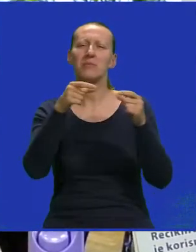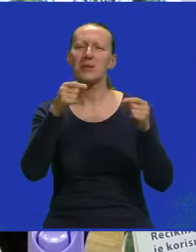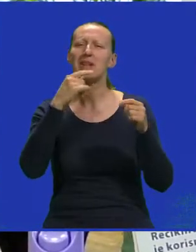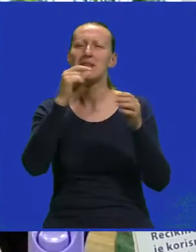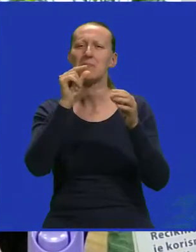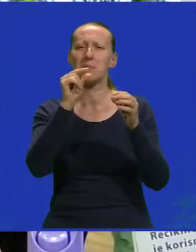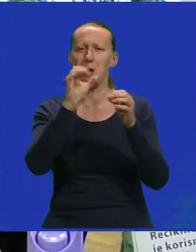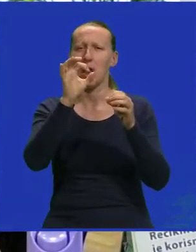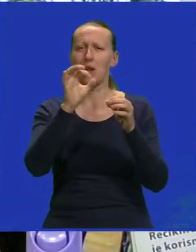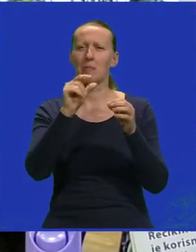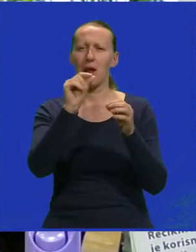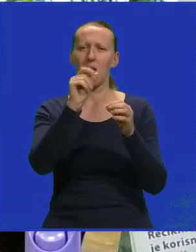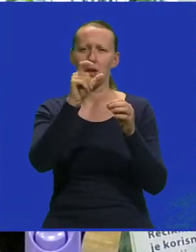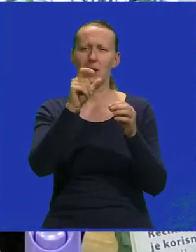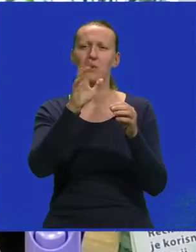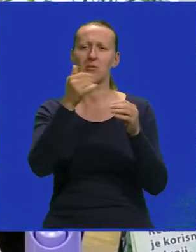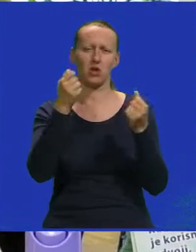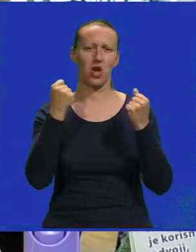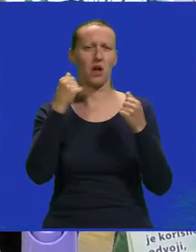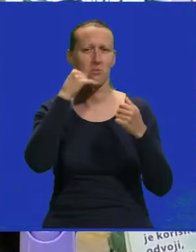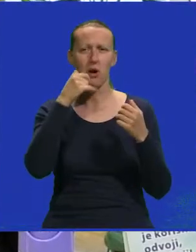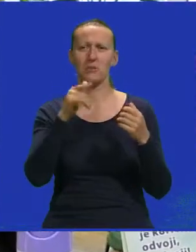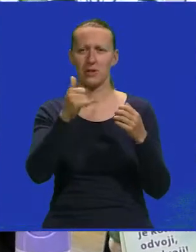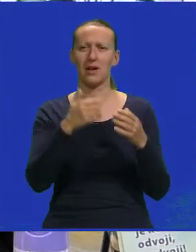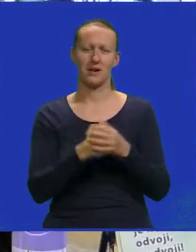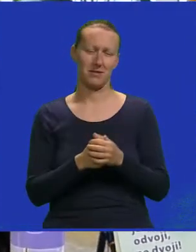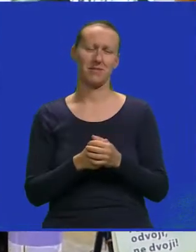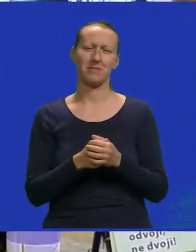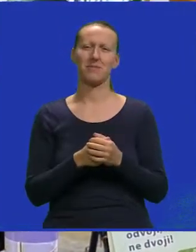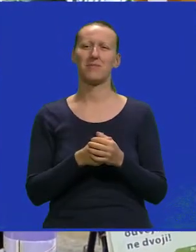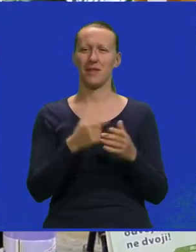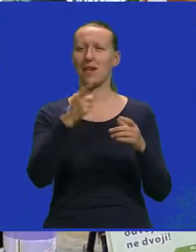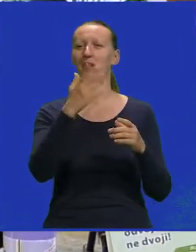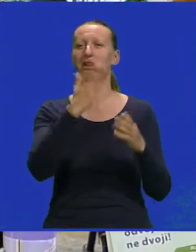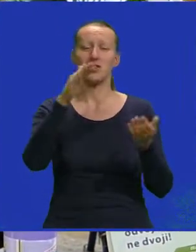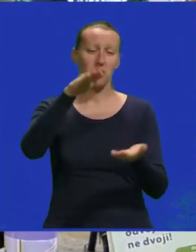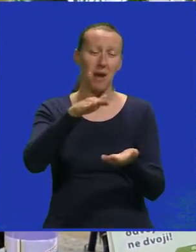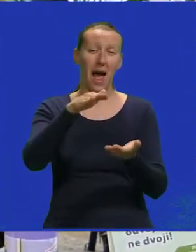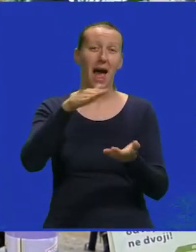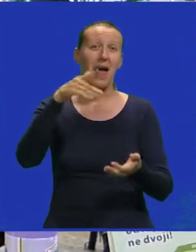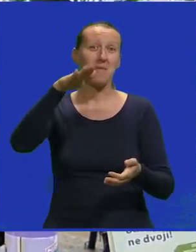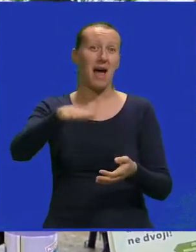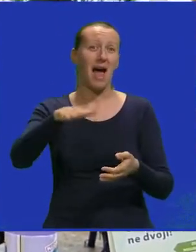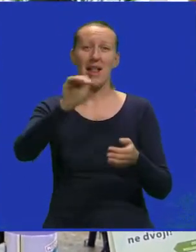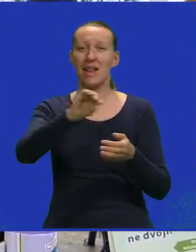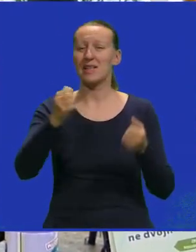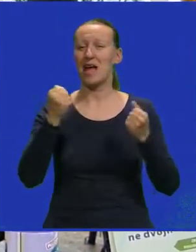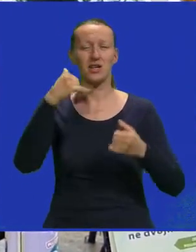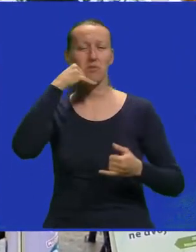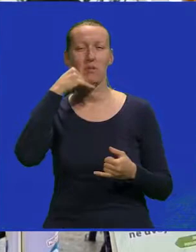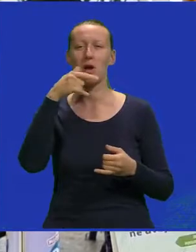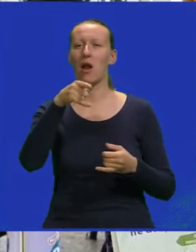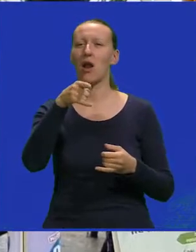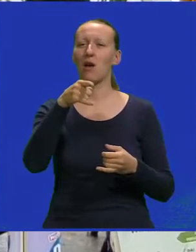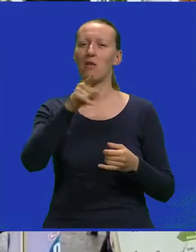Ma da je malo deblji. A je malo deblji, jer imaš neki jači mobitel. Da. Pa da, času manja dica, jači mobitel. Ali ovaj punjač ne